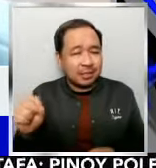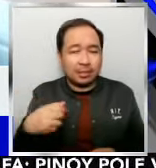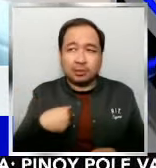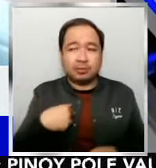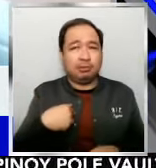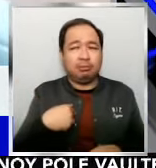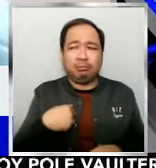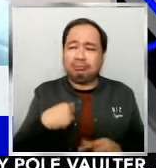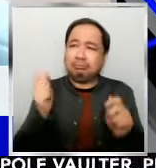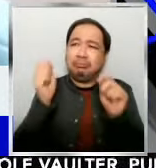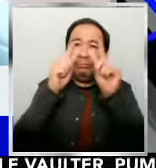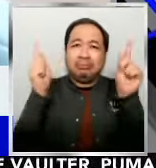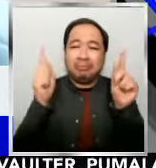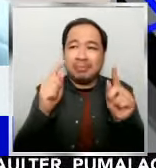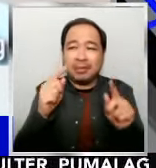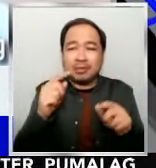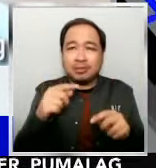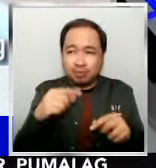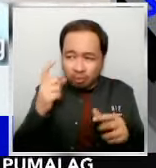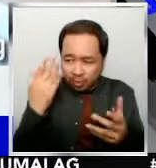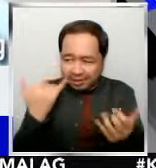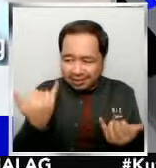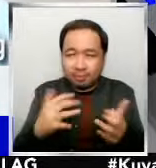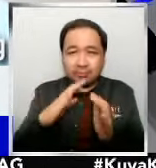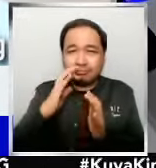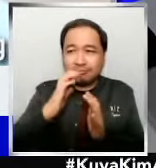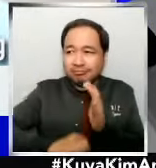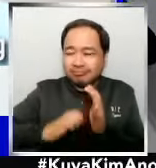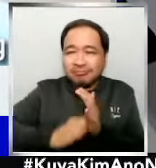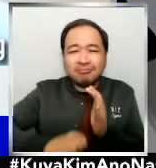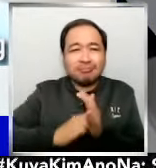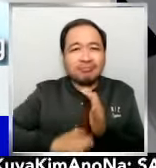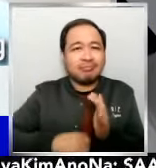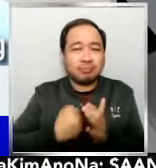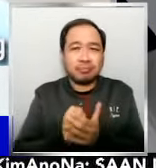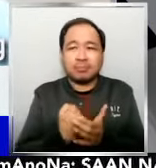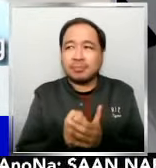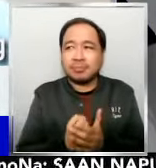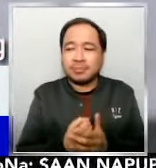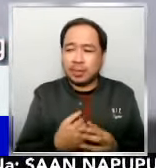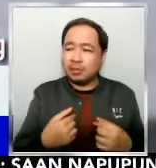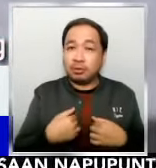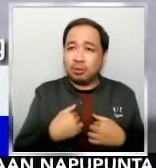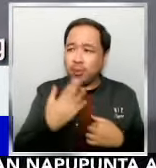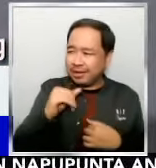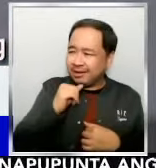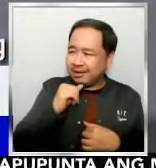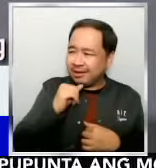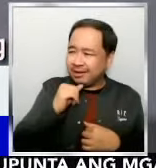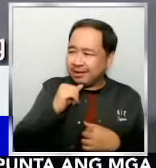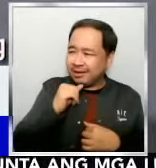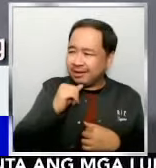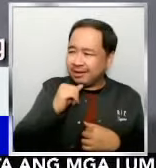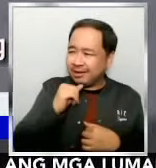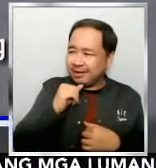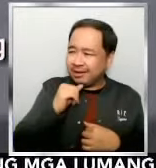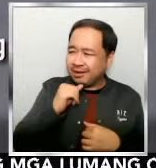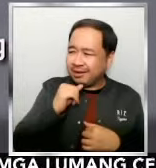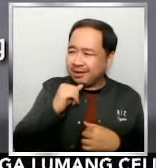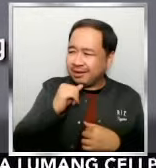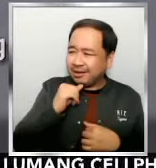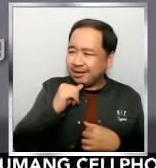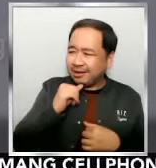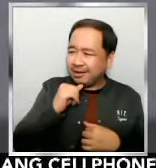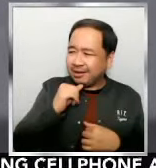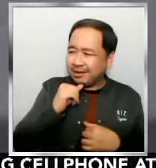sana hindi na ako pinakaltasan ni SS. Hindi kayo nagtaka na, teka, bakit ako meron ditong loan payment na nakalagay sa